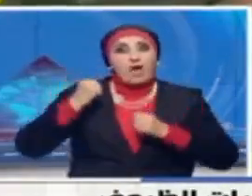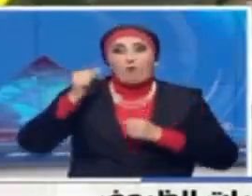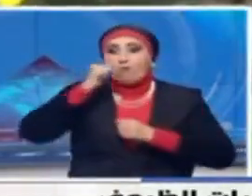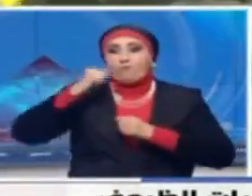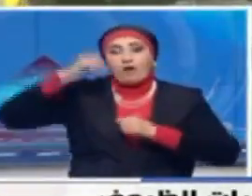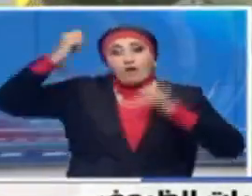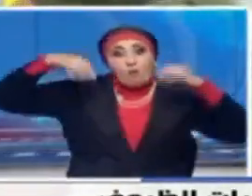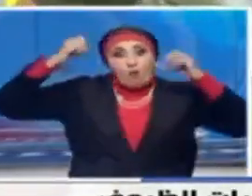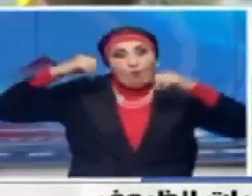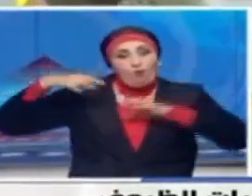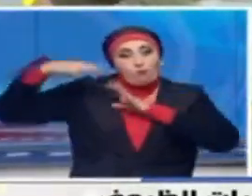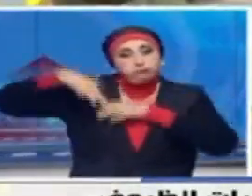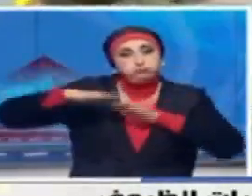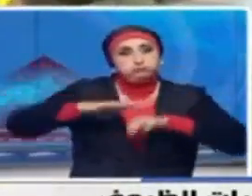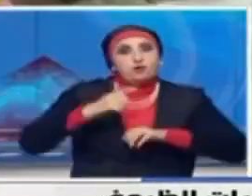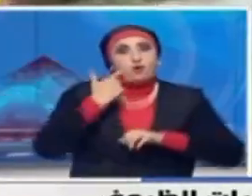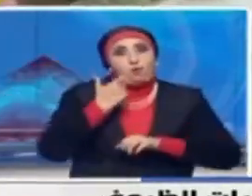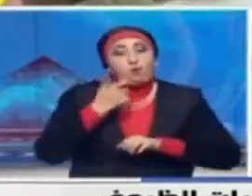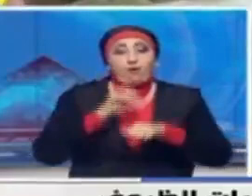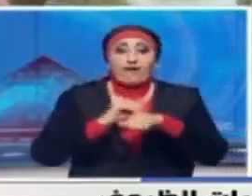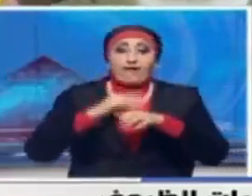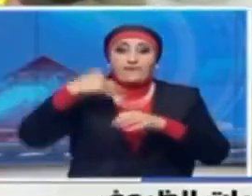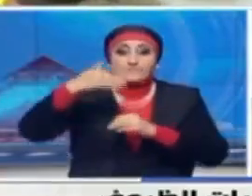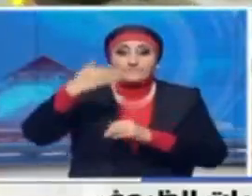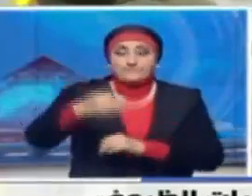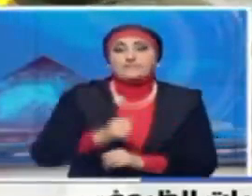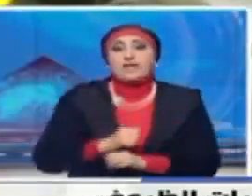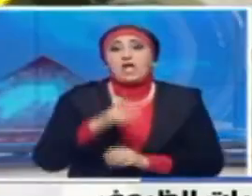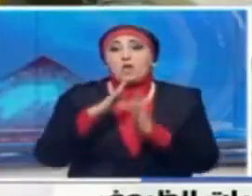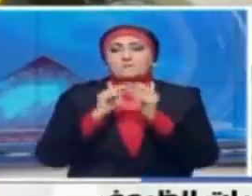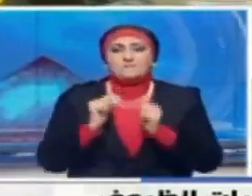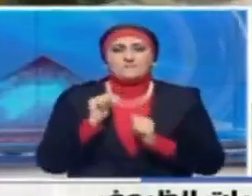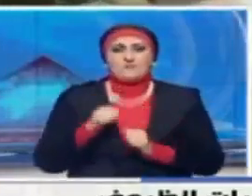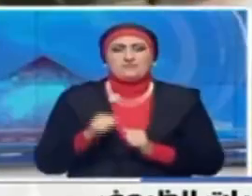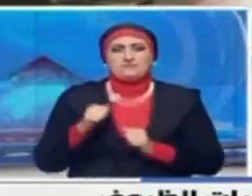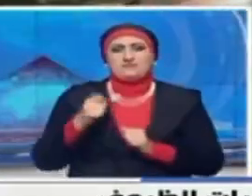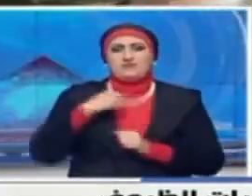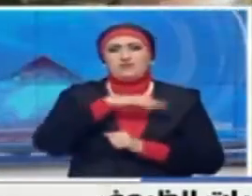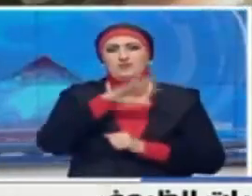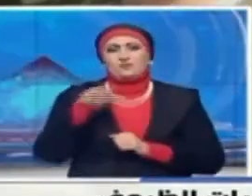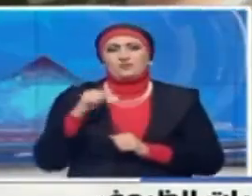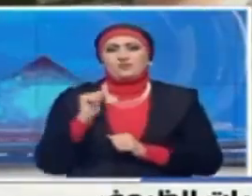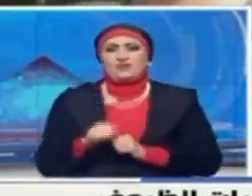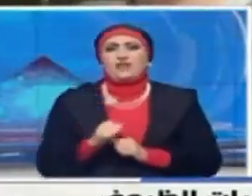الأولى الأيام القادمة أن مصر كلها